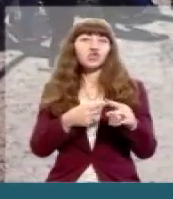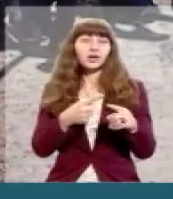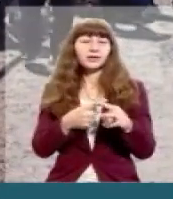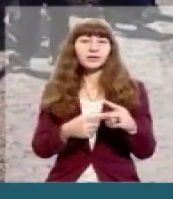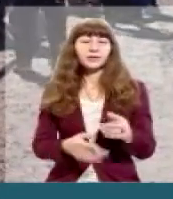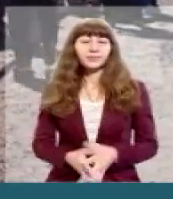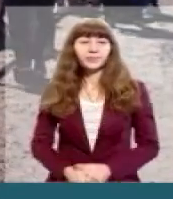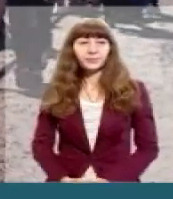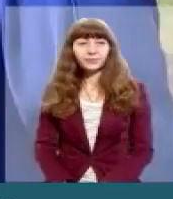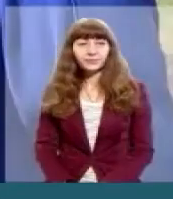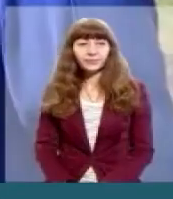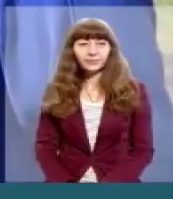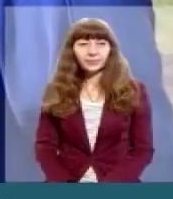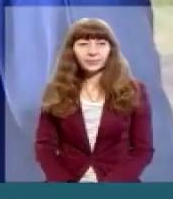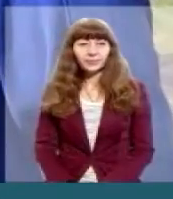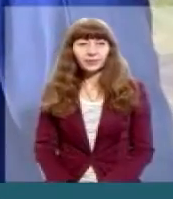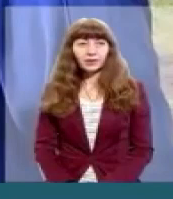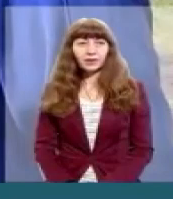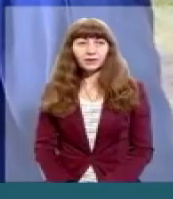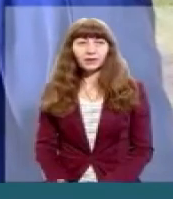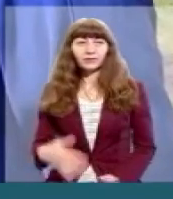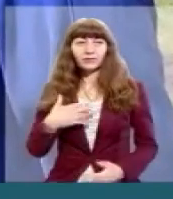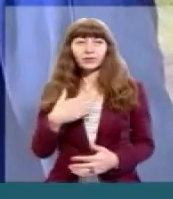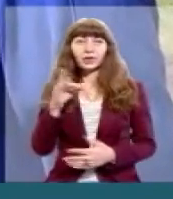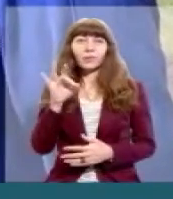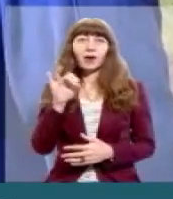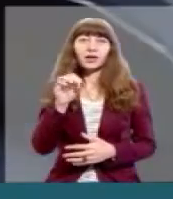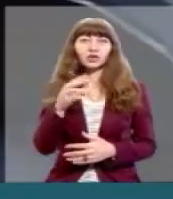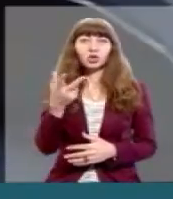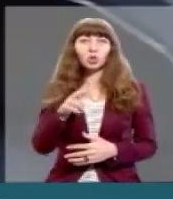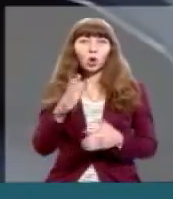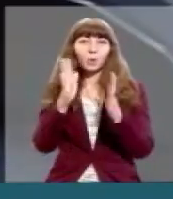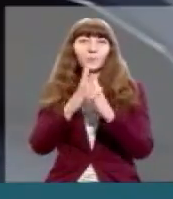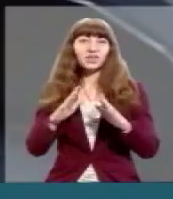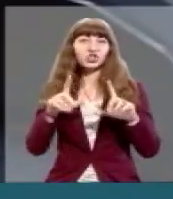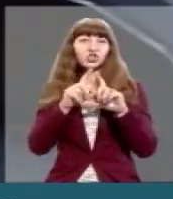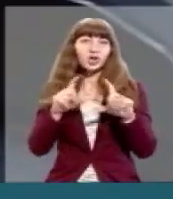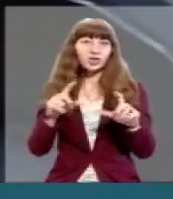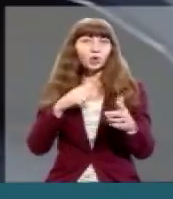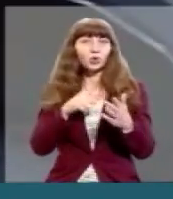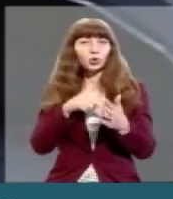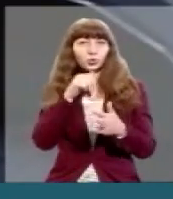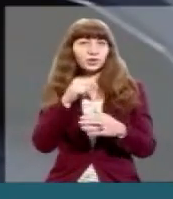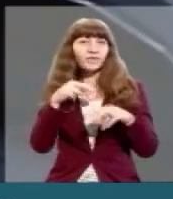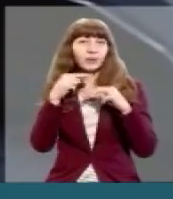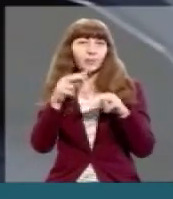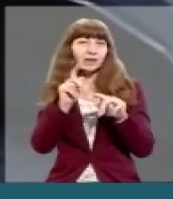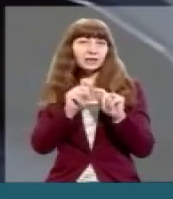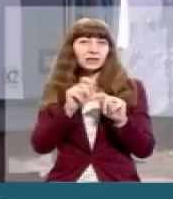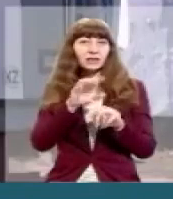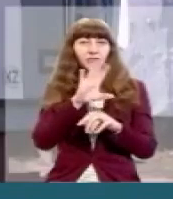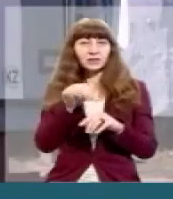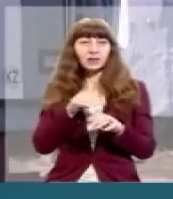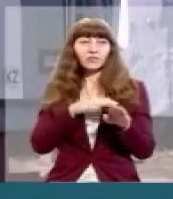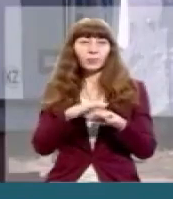өткізу үшін Қостанай қаласының үш мешітінің имамдары жиналды. Олар барлығын жіті қадағалап, шариғатқа сай болуын бақылады. Егер құрбандық шалушы